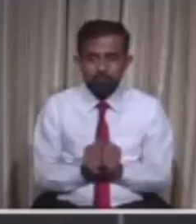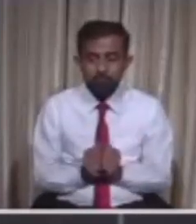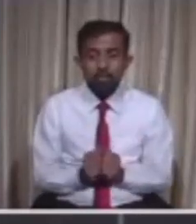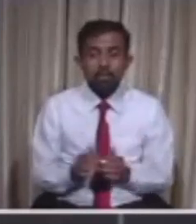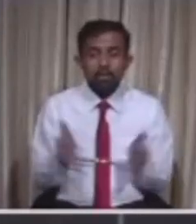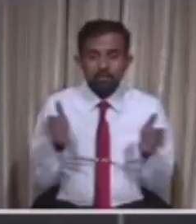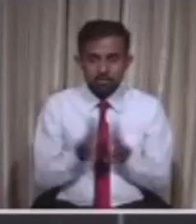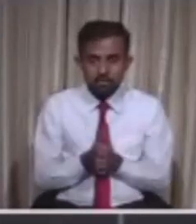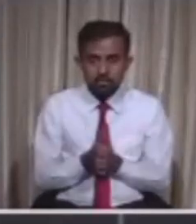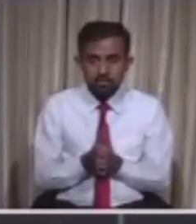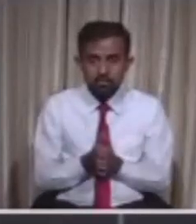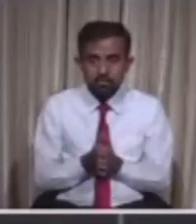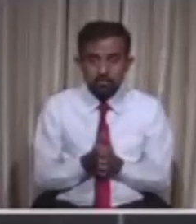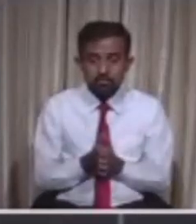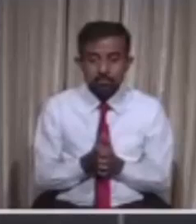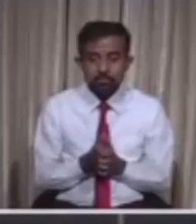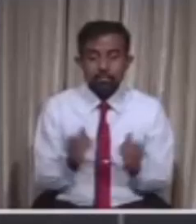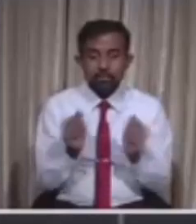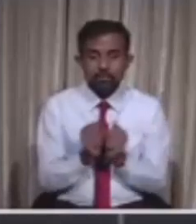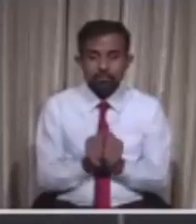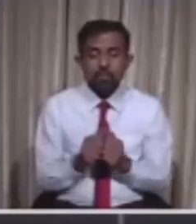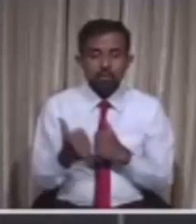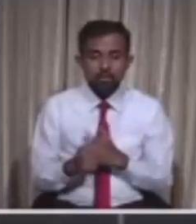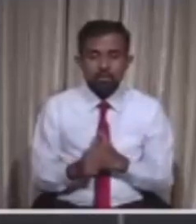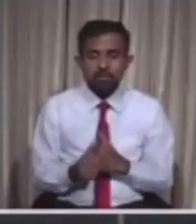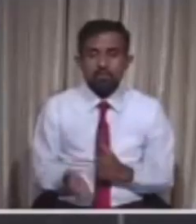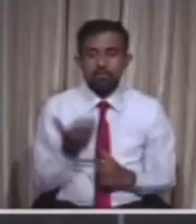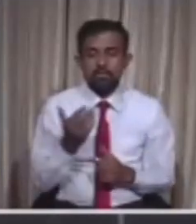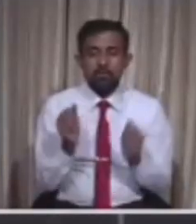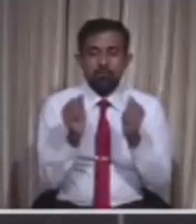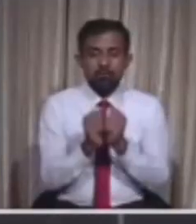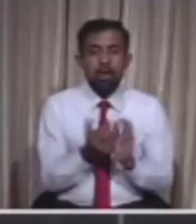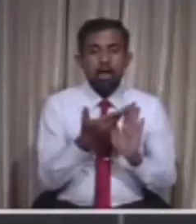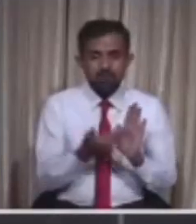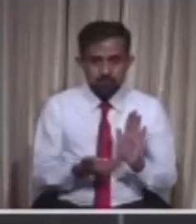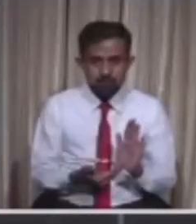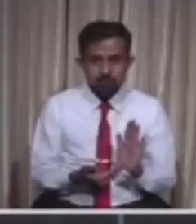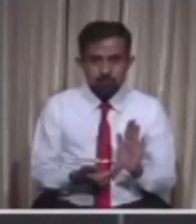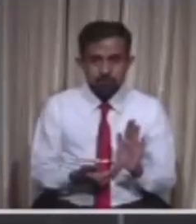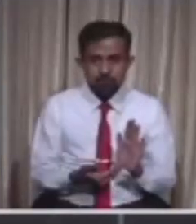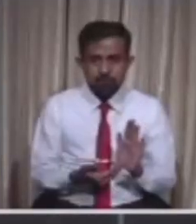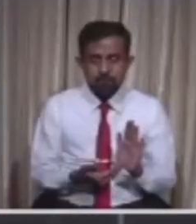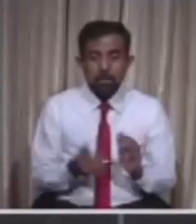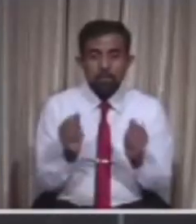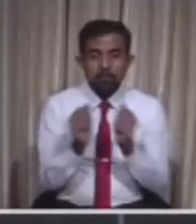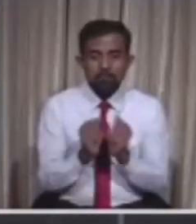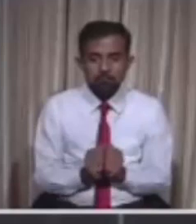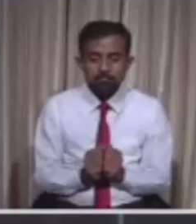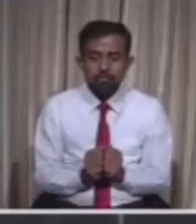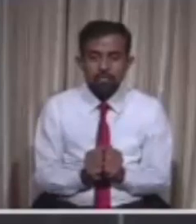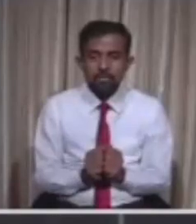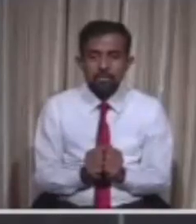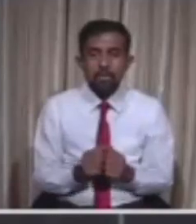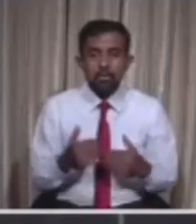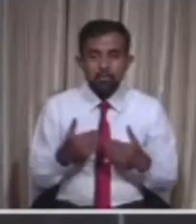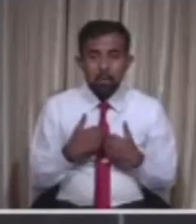samaga e wedapiliwela hada ganna kiyala e wedapiliwela metana thiyena මේ වැඩපිළිවෙල ඇත්ත වශයෙන්ම